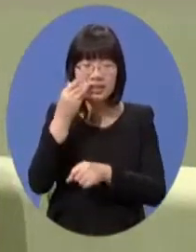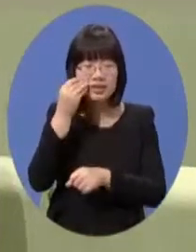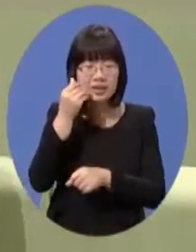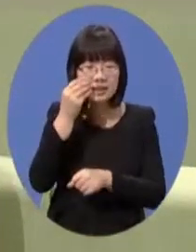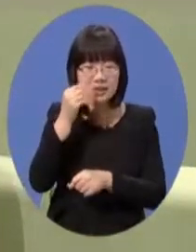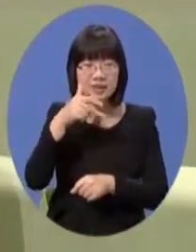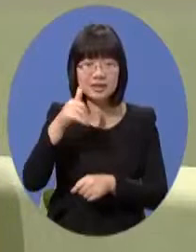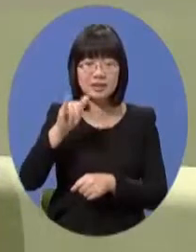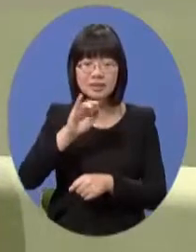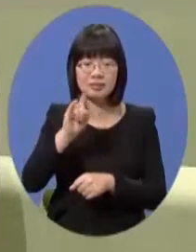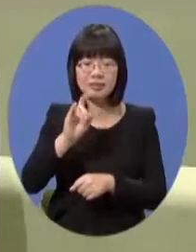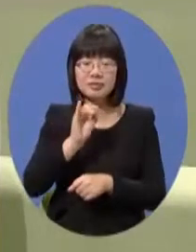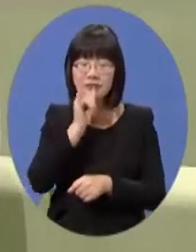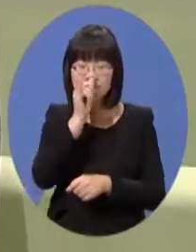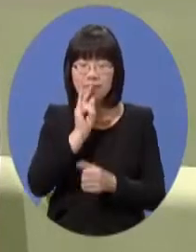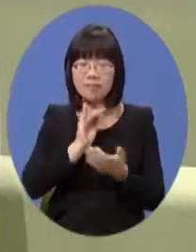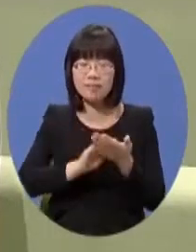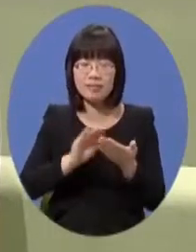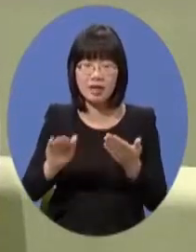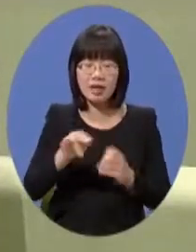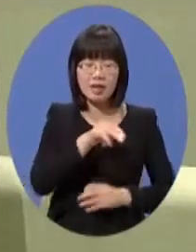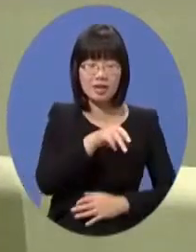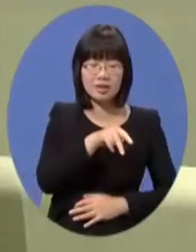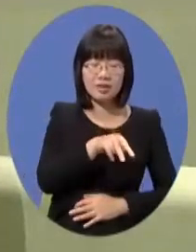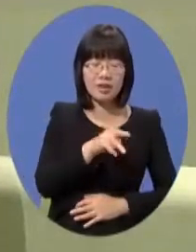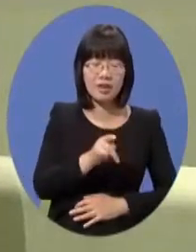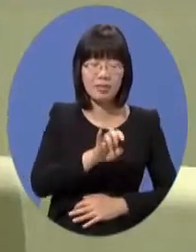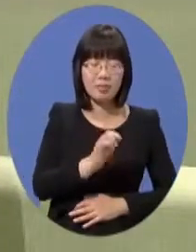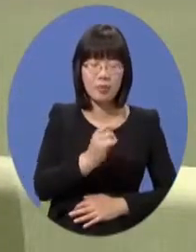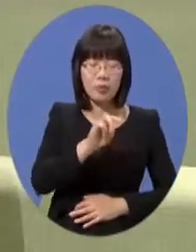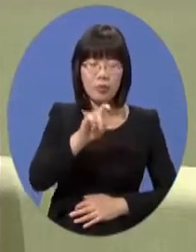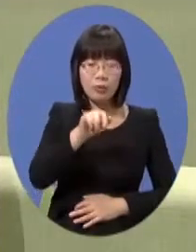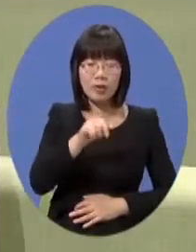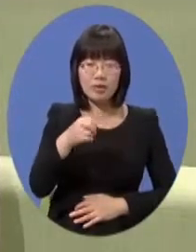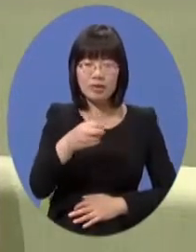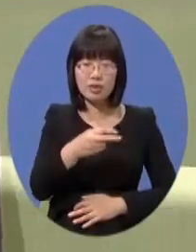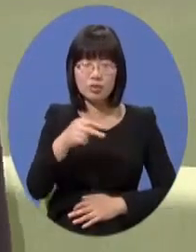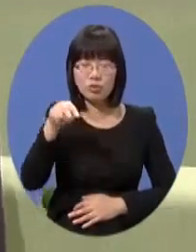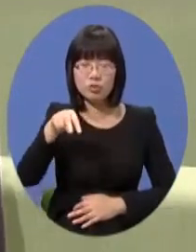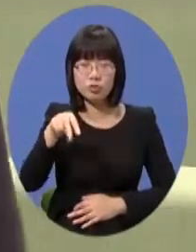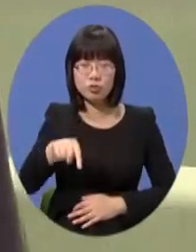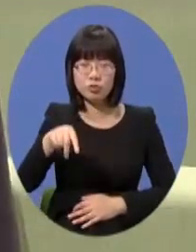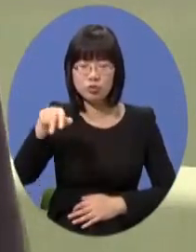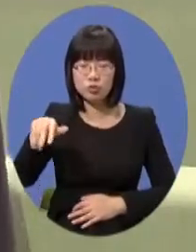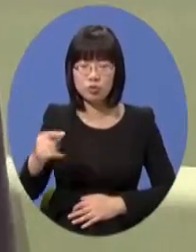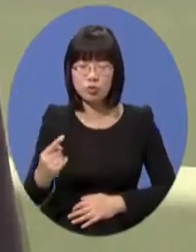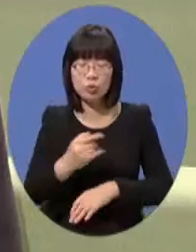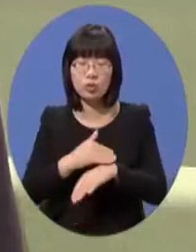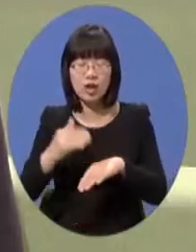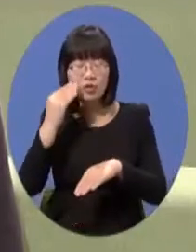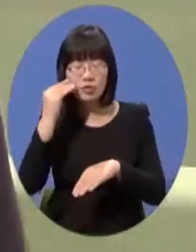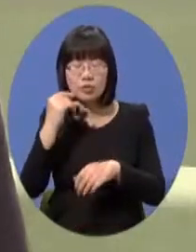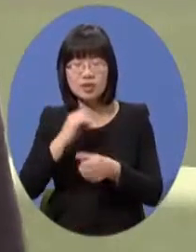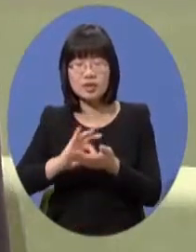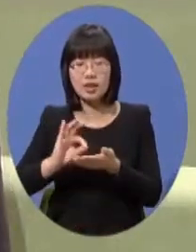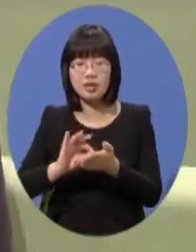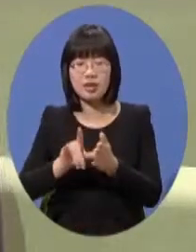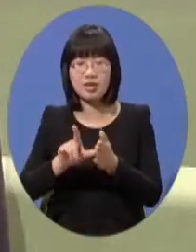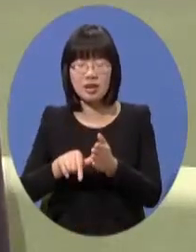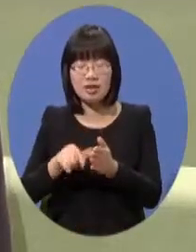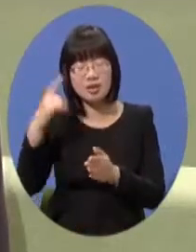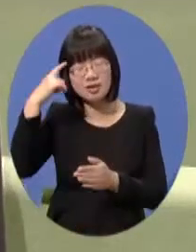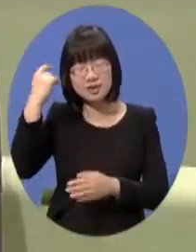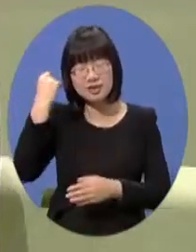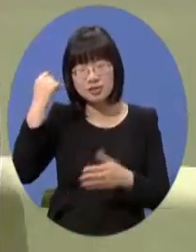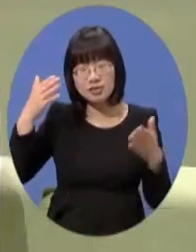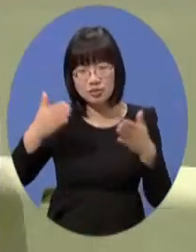그 세포막과 수초가 이렇게 유연하게 잘 기능을 해야 뇌가 사실 머리가 좋고 또 집중력도